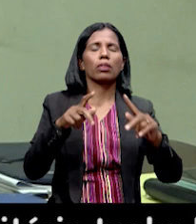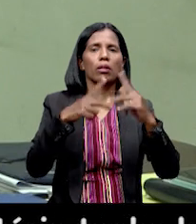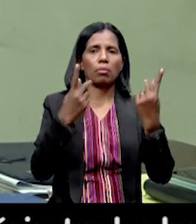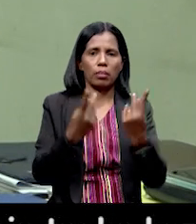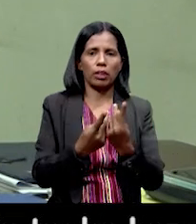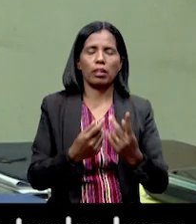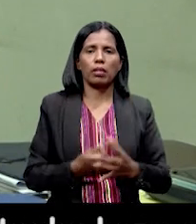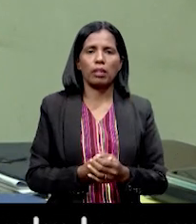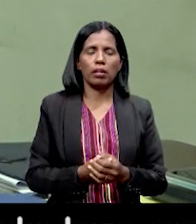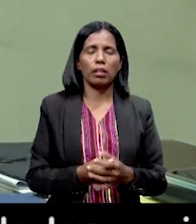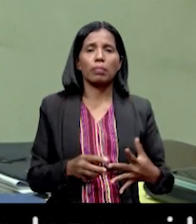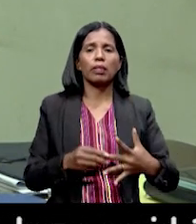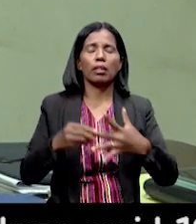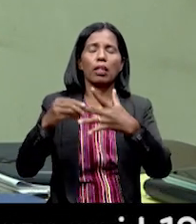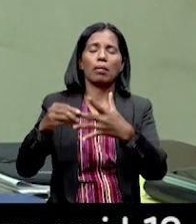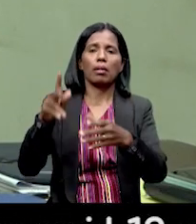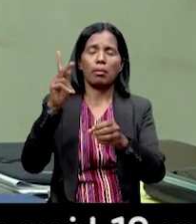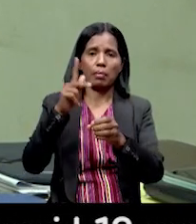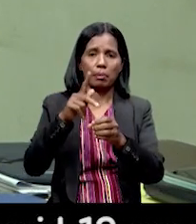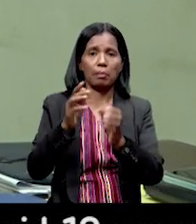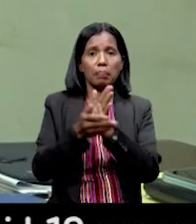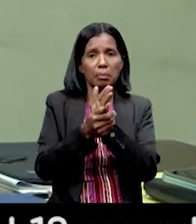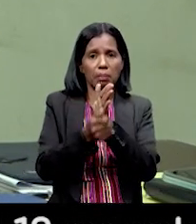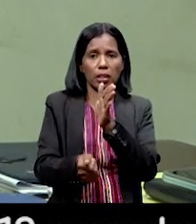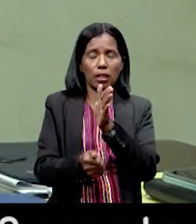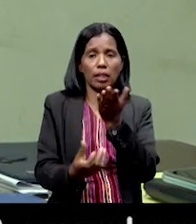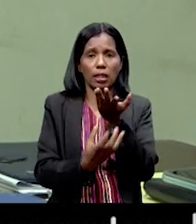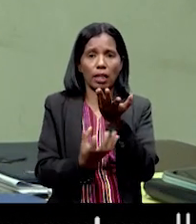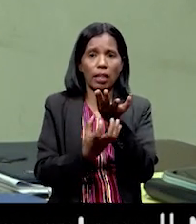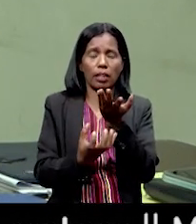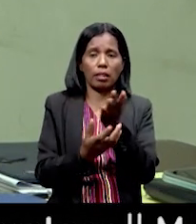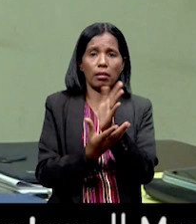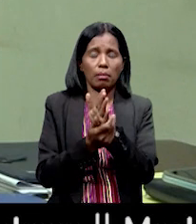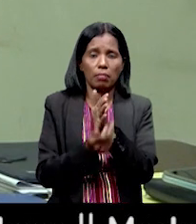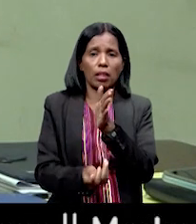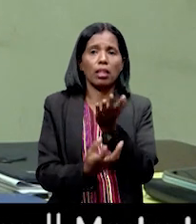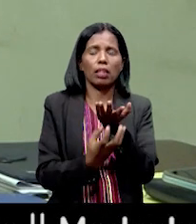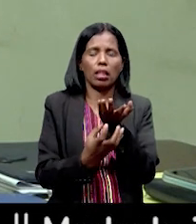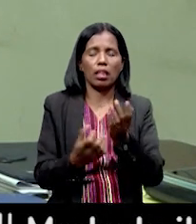kata liliba mina mina ne mos sirhatete kata